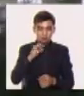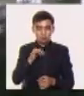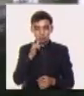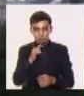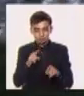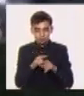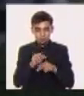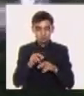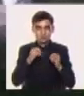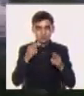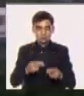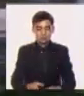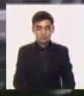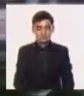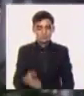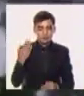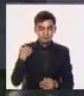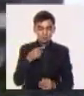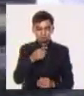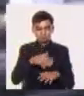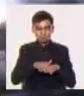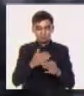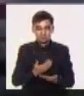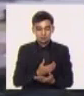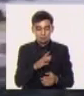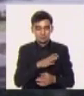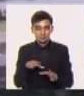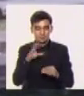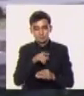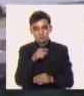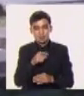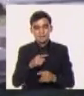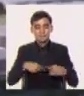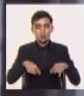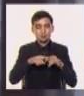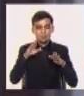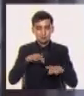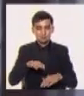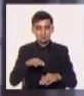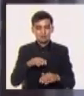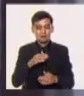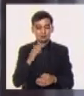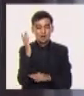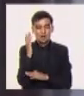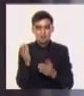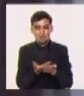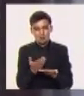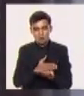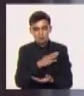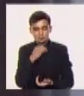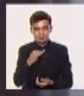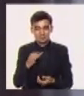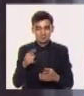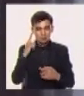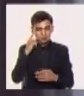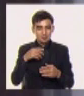покурить. Ранее горожане болезненно отнеслись к тому, что вокруг здания спилили деревья. Оказалось, что расчистили